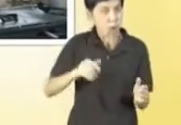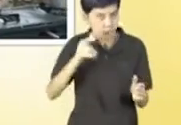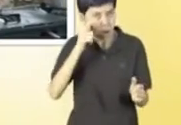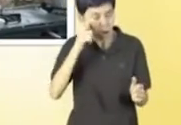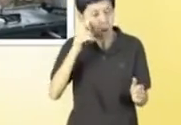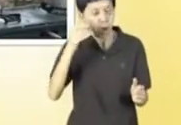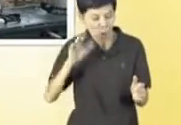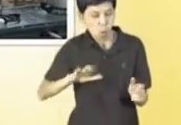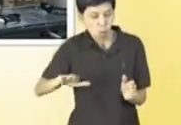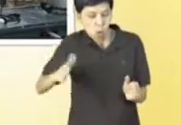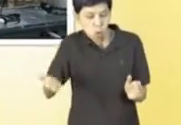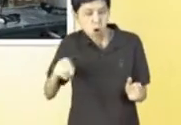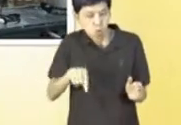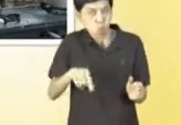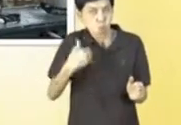างอยู่